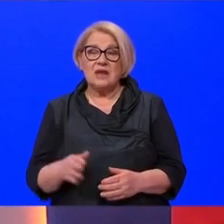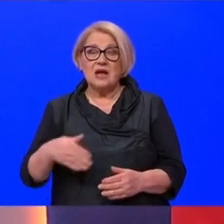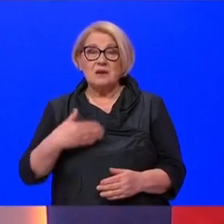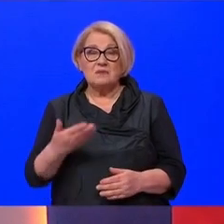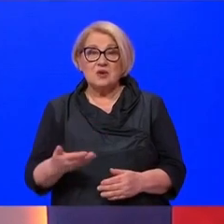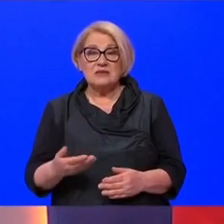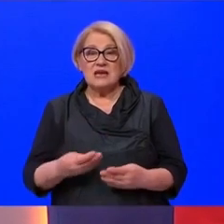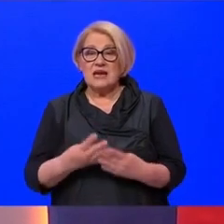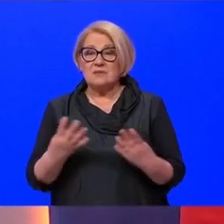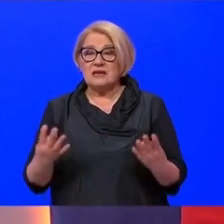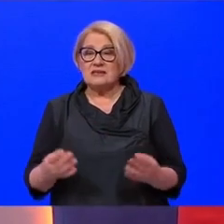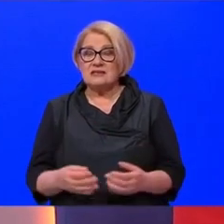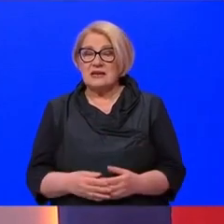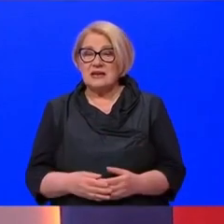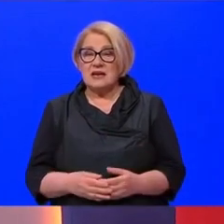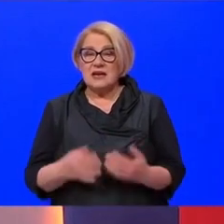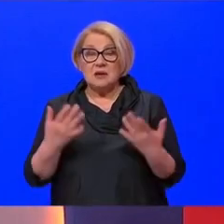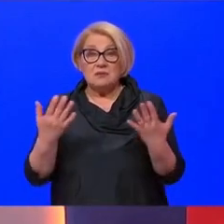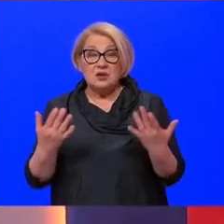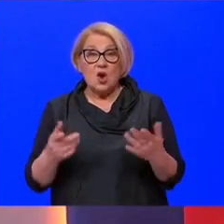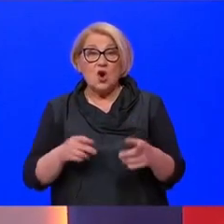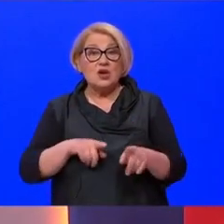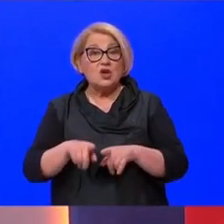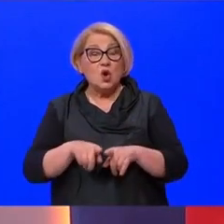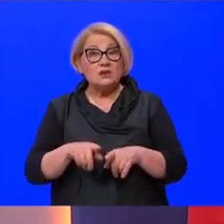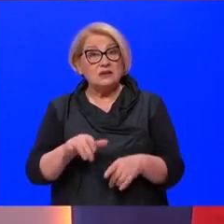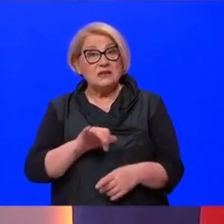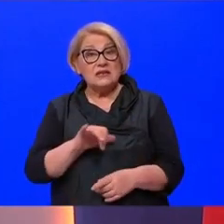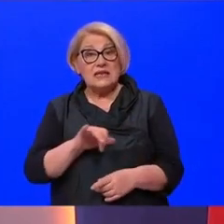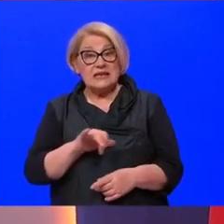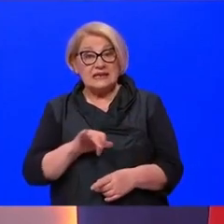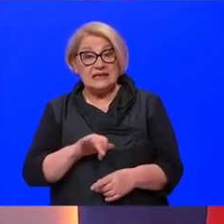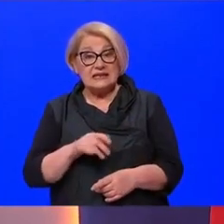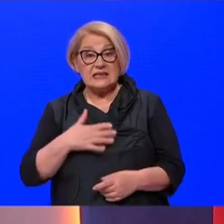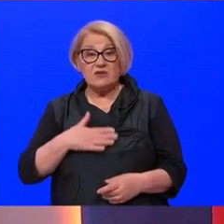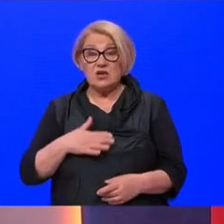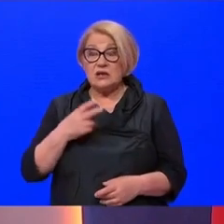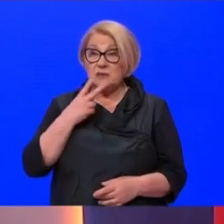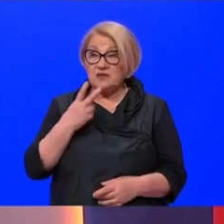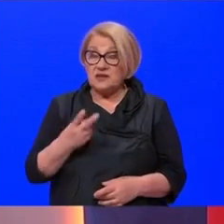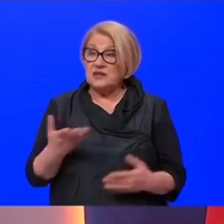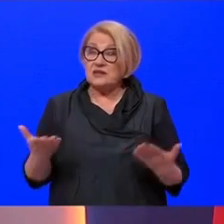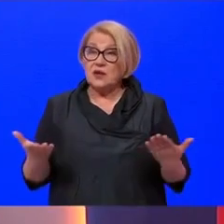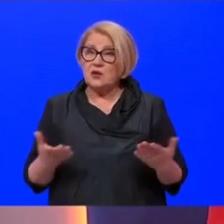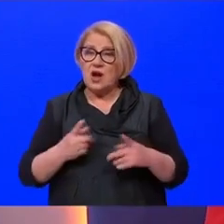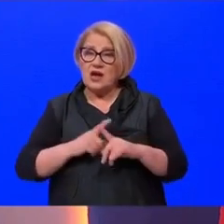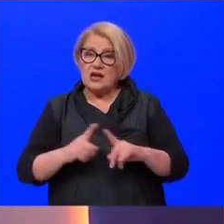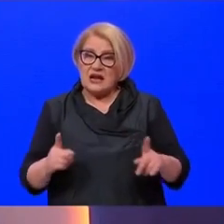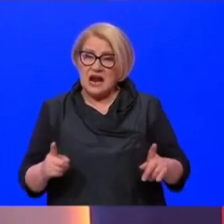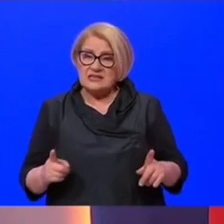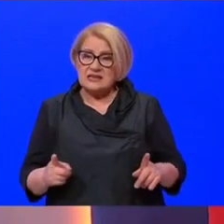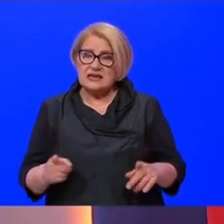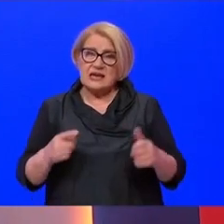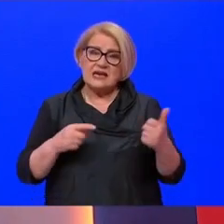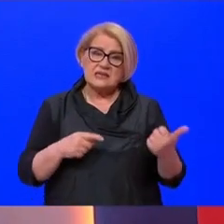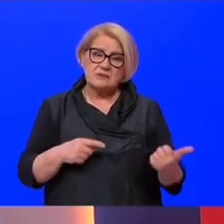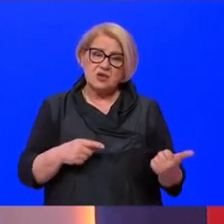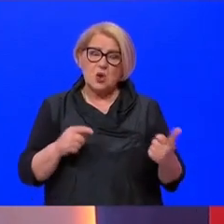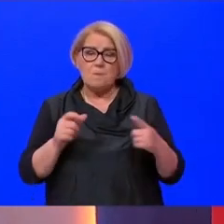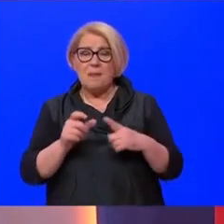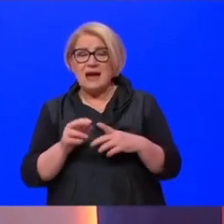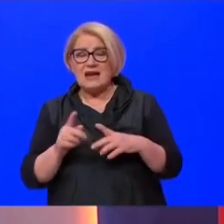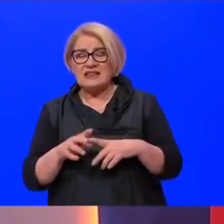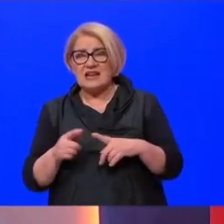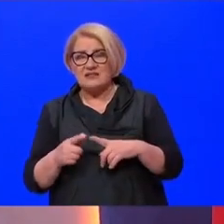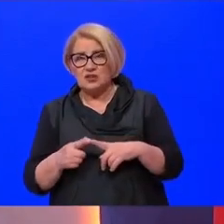emisije, poštovani gledatelji, brojni roditelji su zainteresirani i voljeli bi vidjeti o čemu je riječ, koja je razlika između tekvandoa i